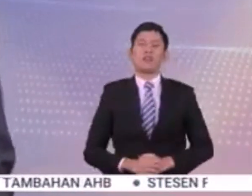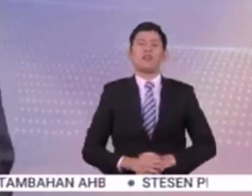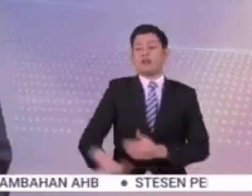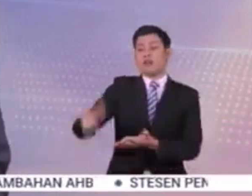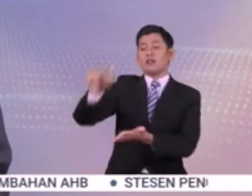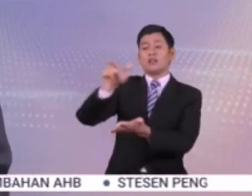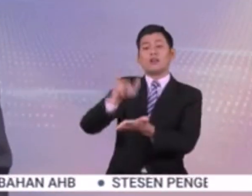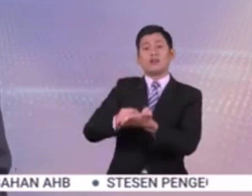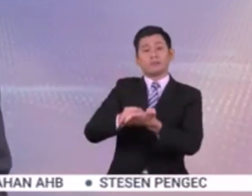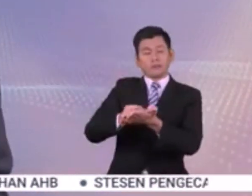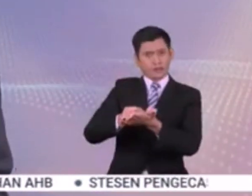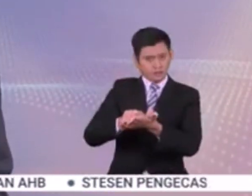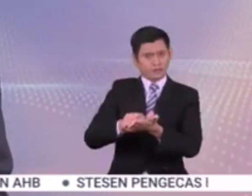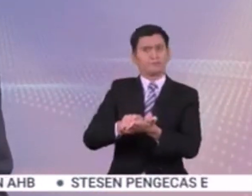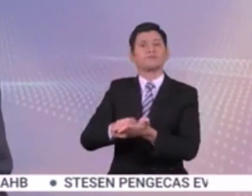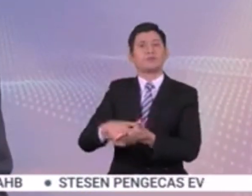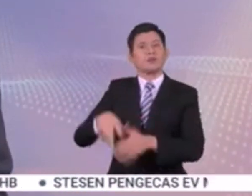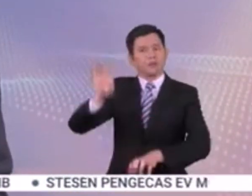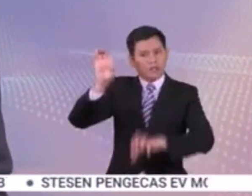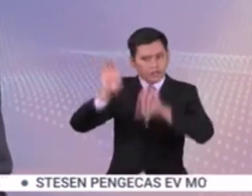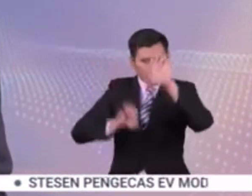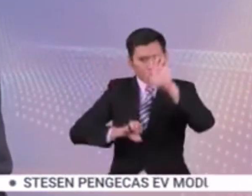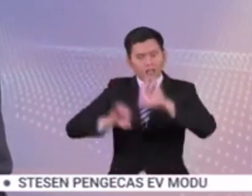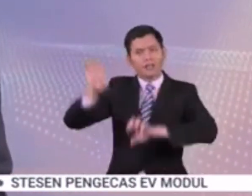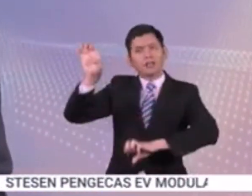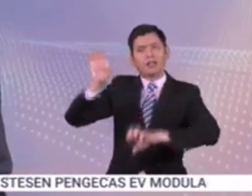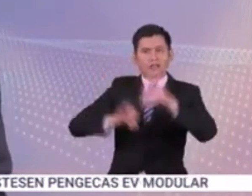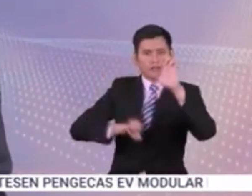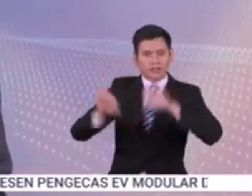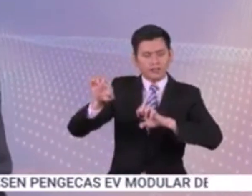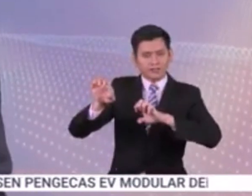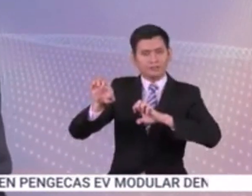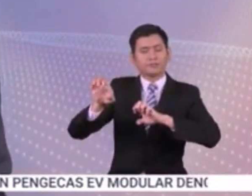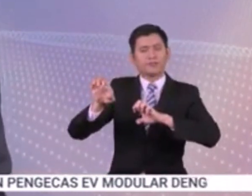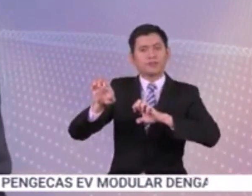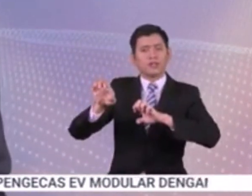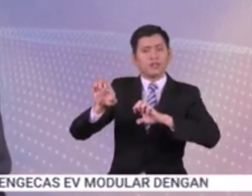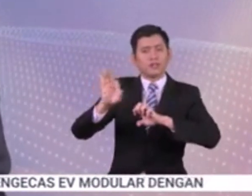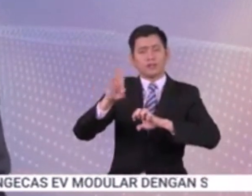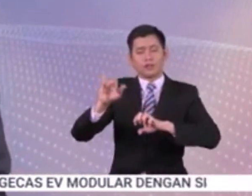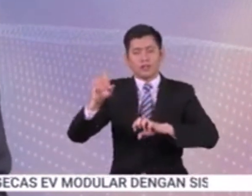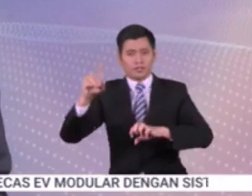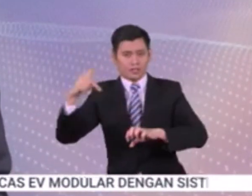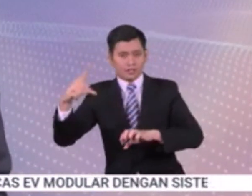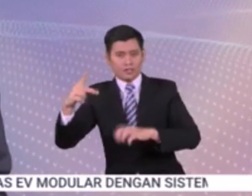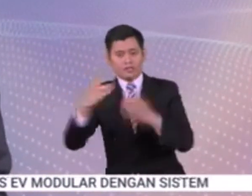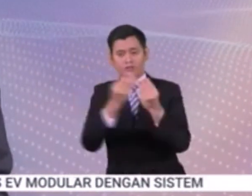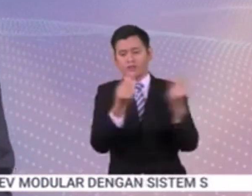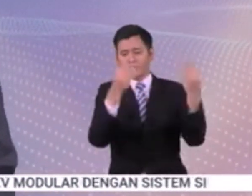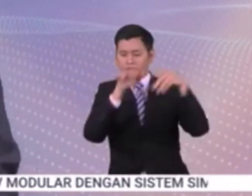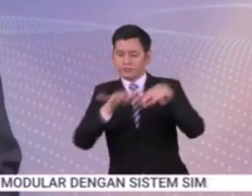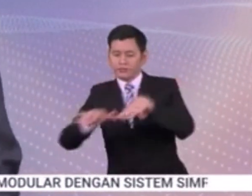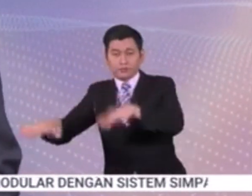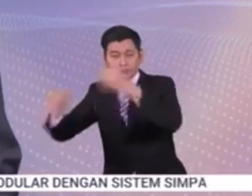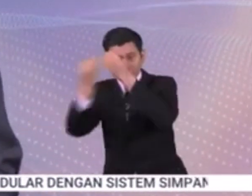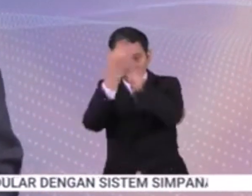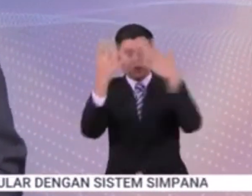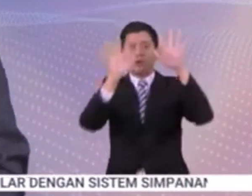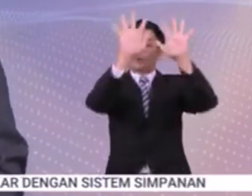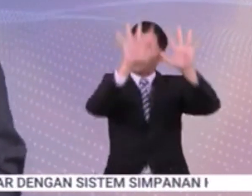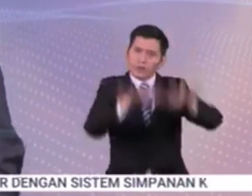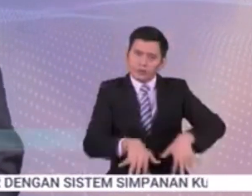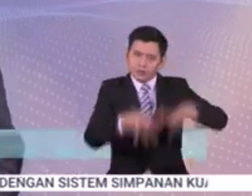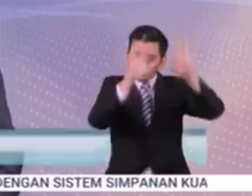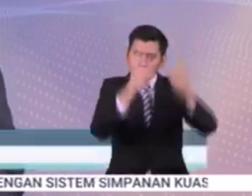laporan forensik tragedi Tanah runtuh di Batang kali pada disember tahun lalu mendedahkan hujan sebagai faktor